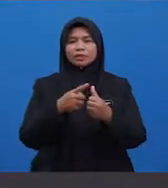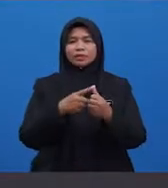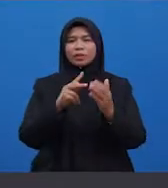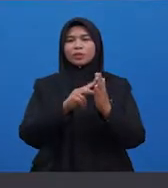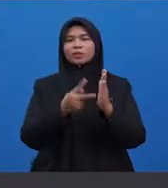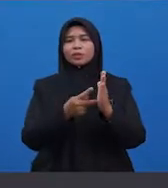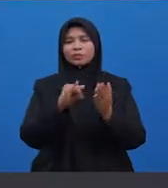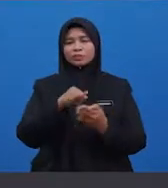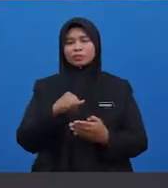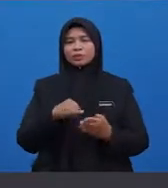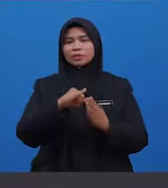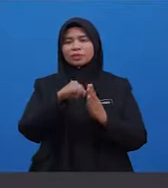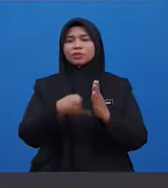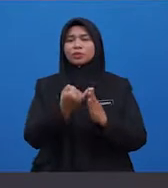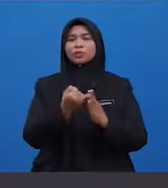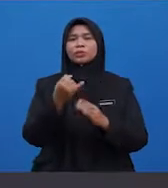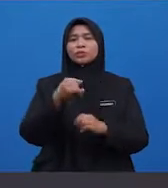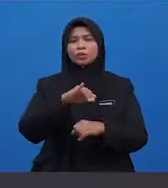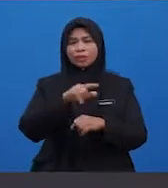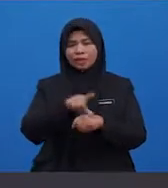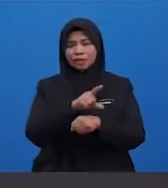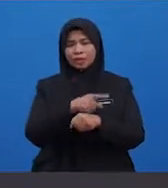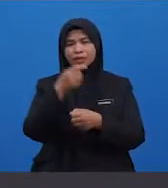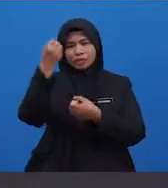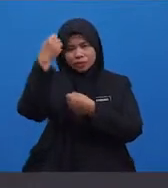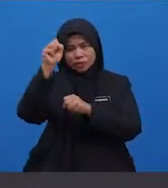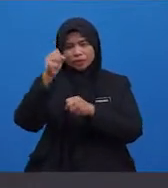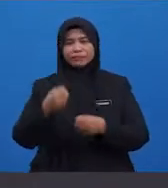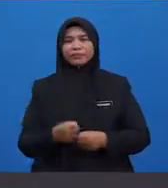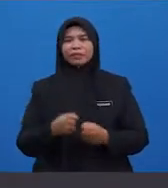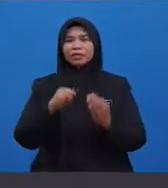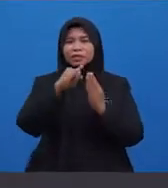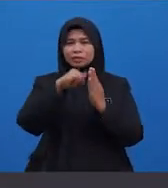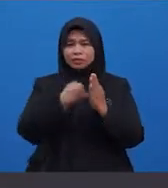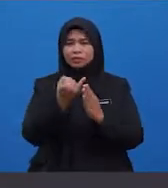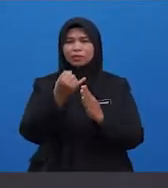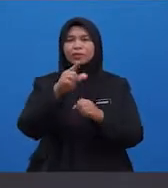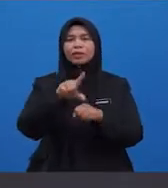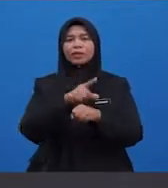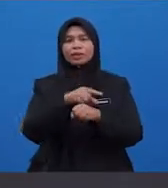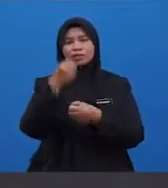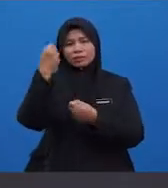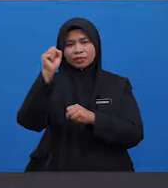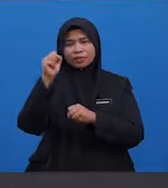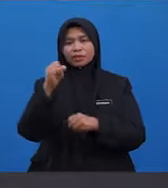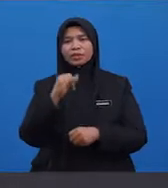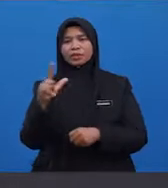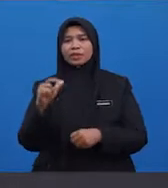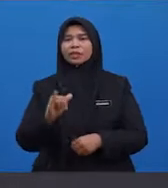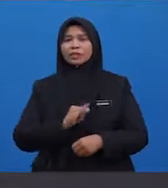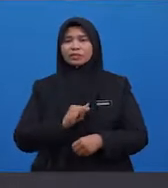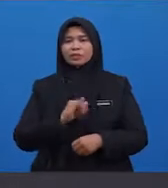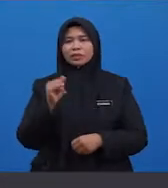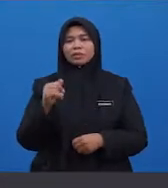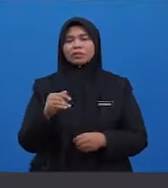pertama ialah konsep jurulatih sukan. Jurulatih sukan adalah individu-individu yang